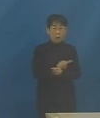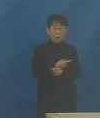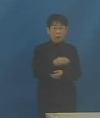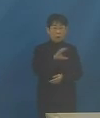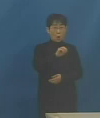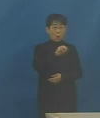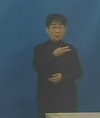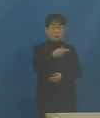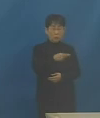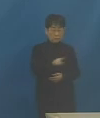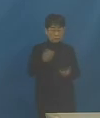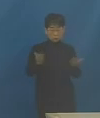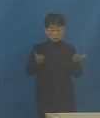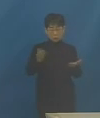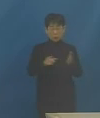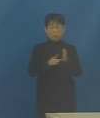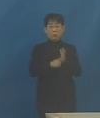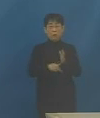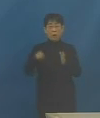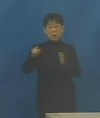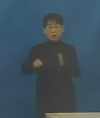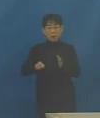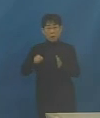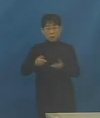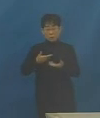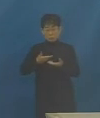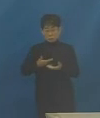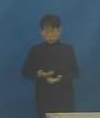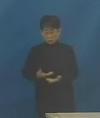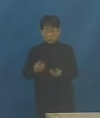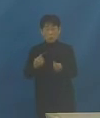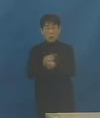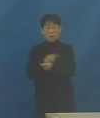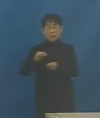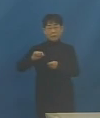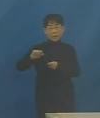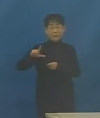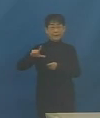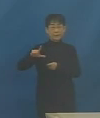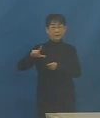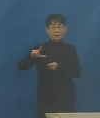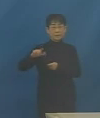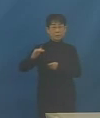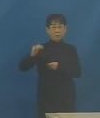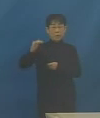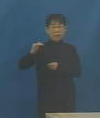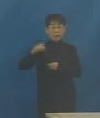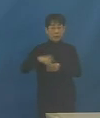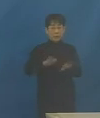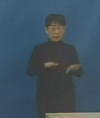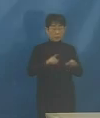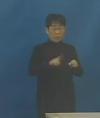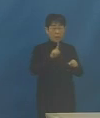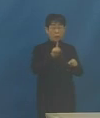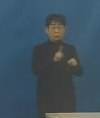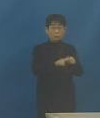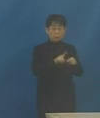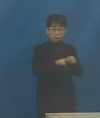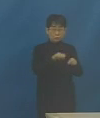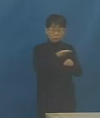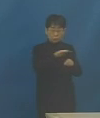とまた会という率になります現在の本件では中等症を一人